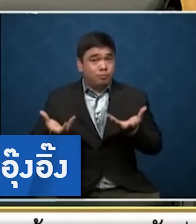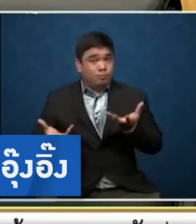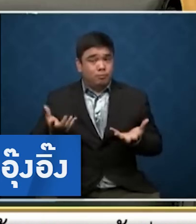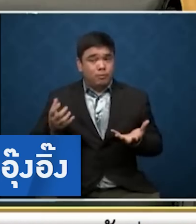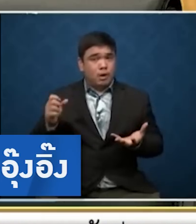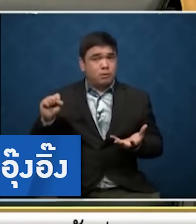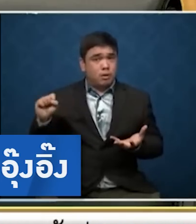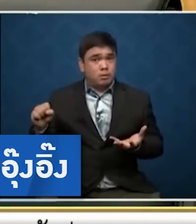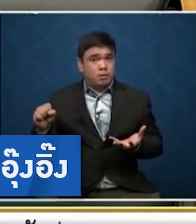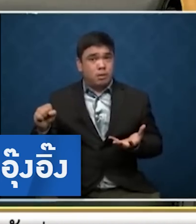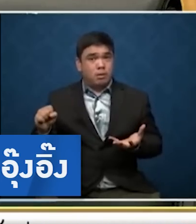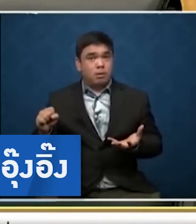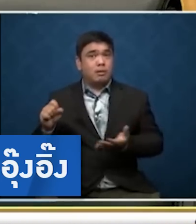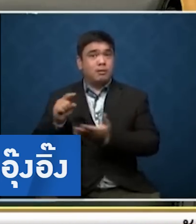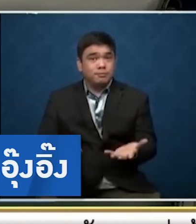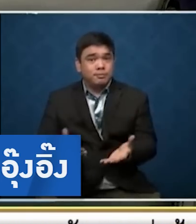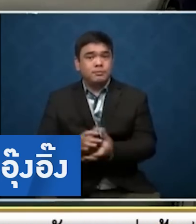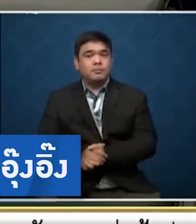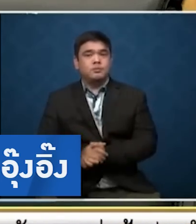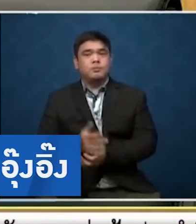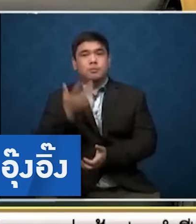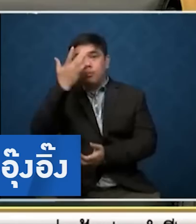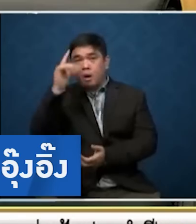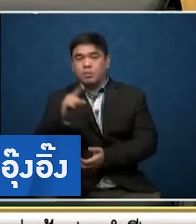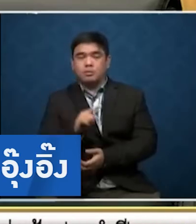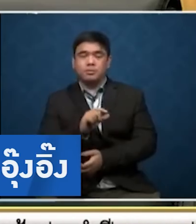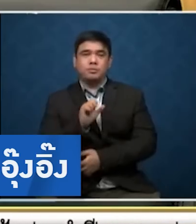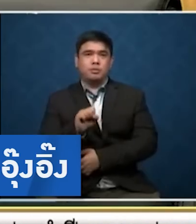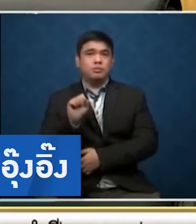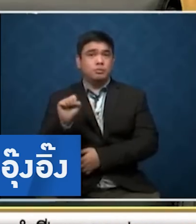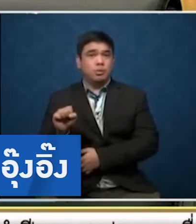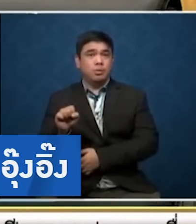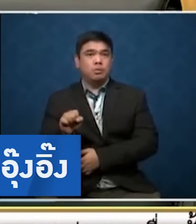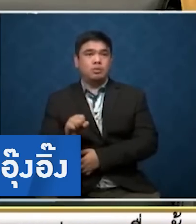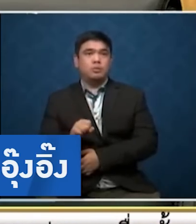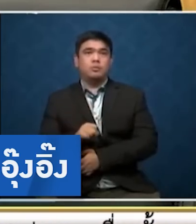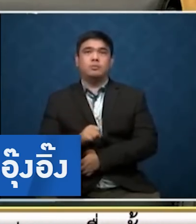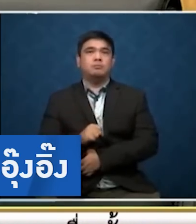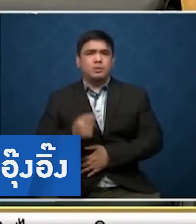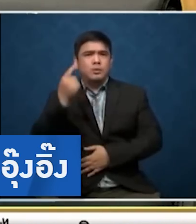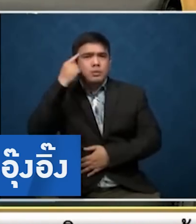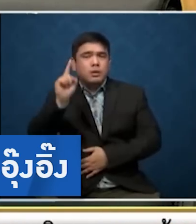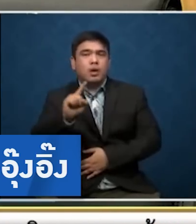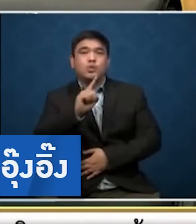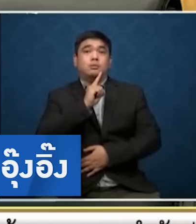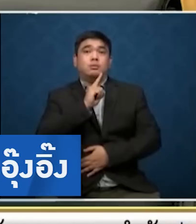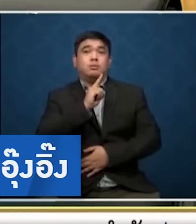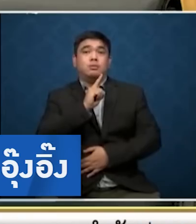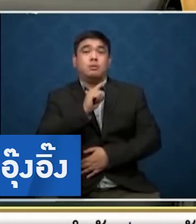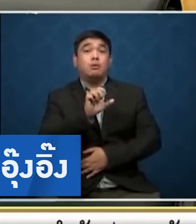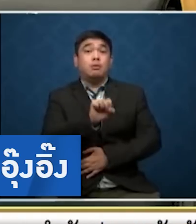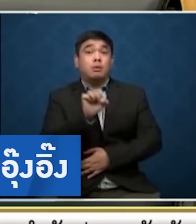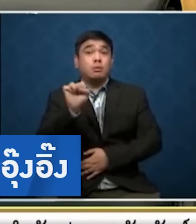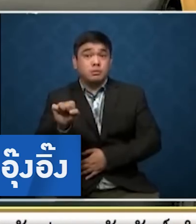ส.ที่มาจากการเลือกตั้งนี่แหละครับเพราะส.ส.ที่มาจากการเลือกตั้งเนี่ยประชาชนไม่ไว้วางใจแม้แต่ส.